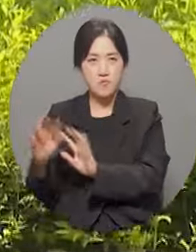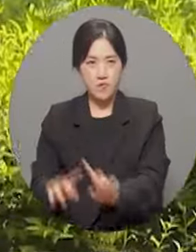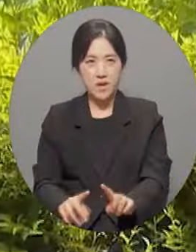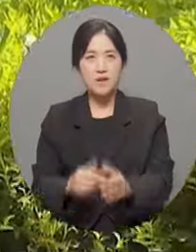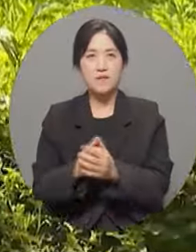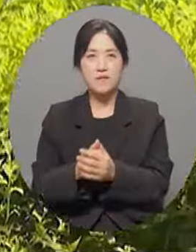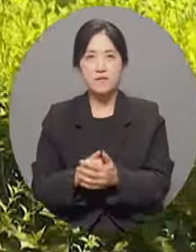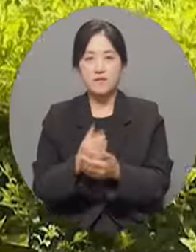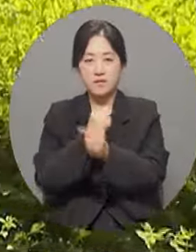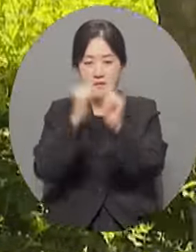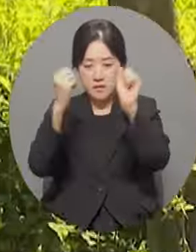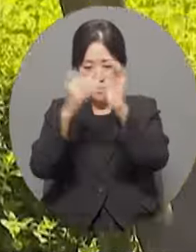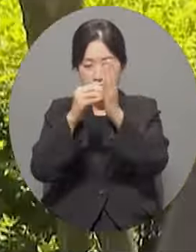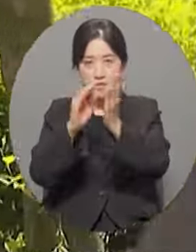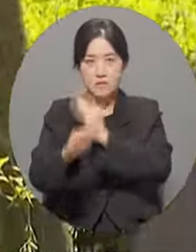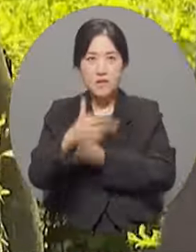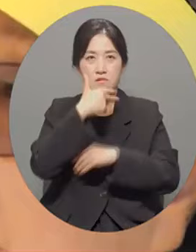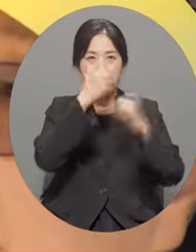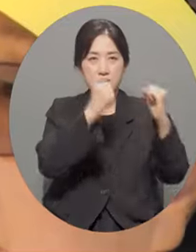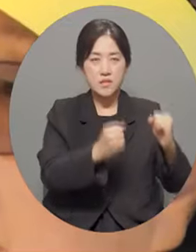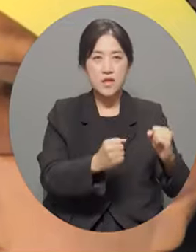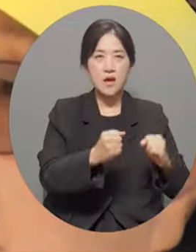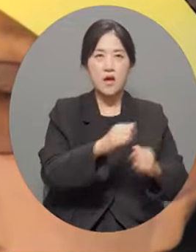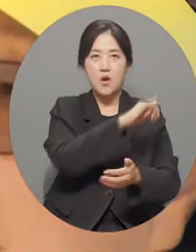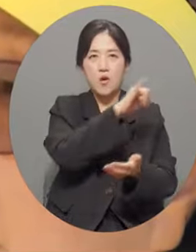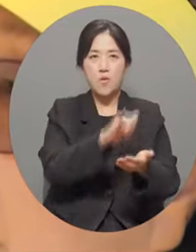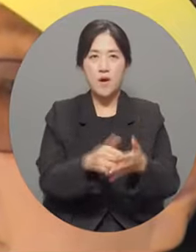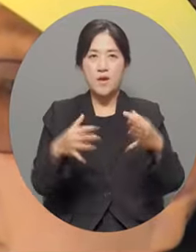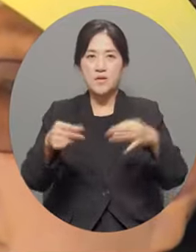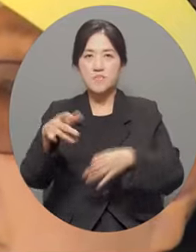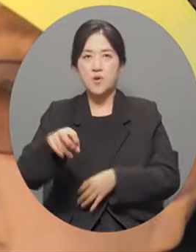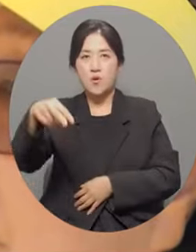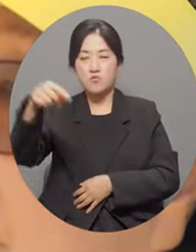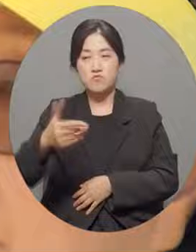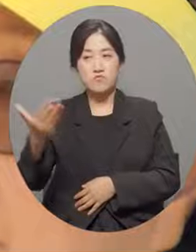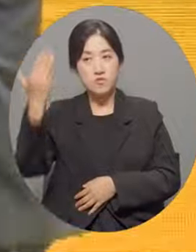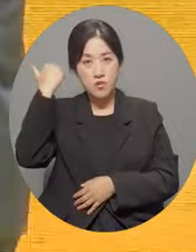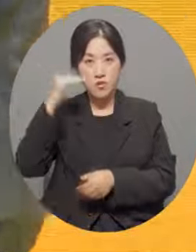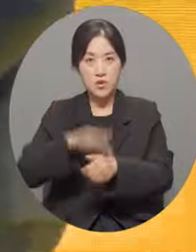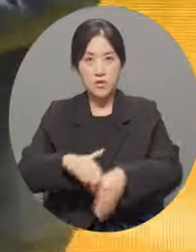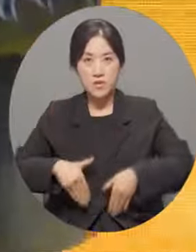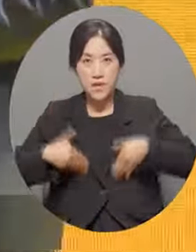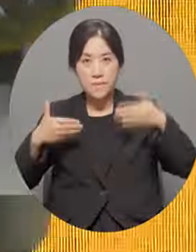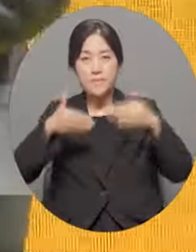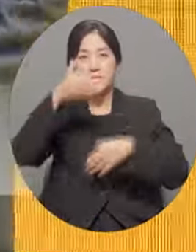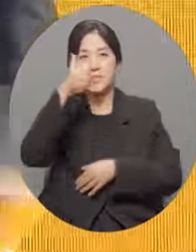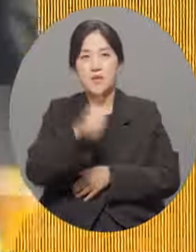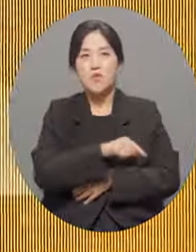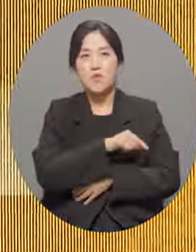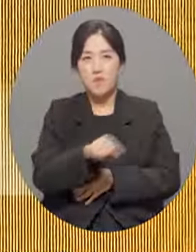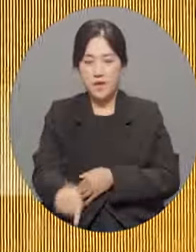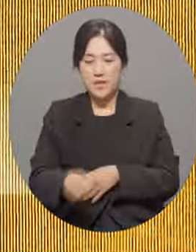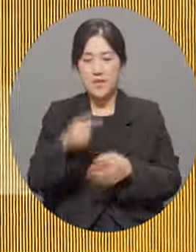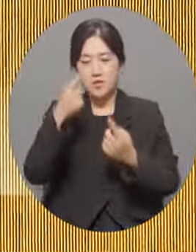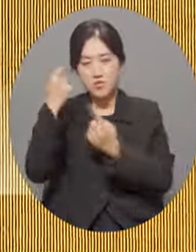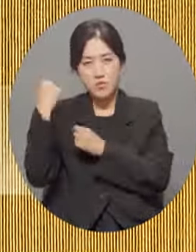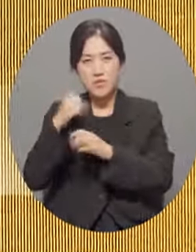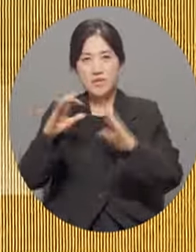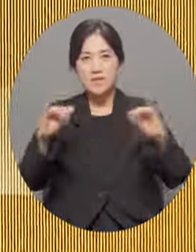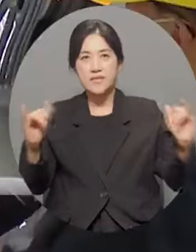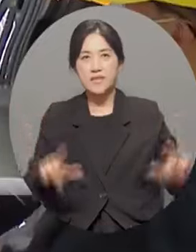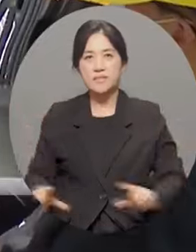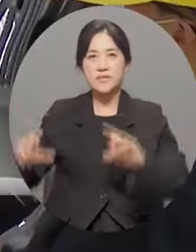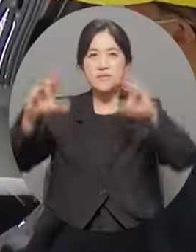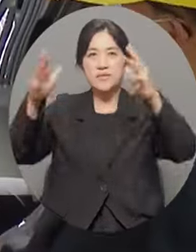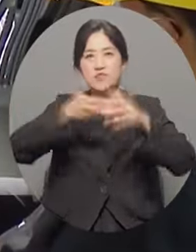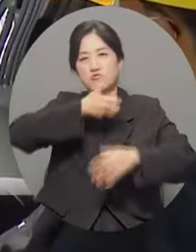이후 영국에 머물다 귀국한 김경수 전 경남지사도 자리를 지켰습니다. 추도식에선 사람 사는 세상을 꿈꿨던